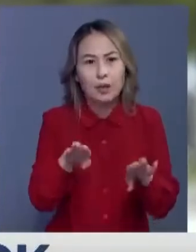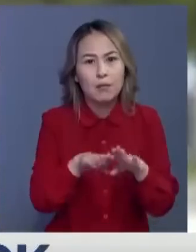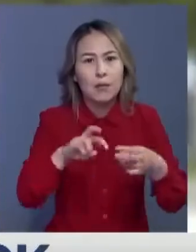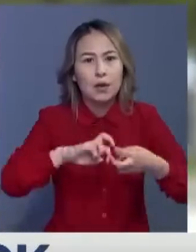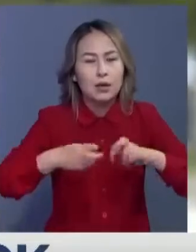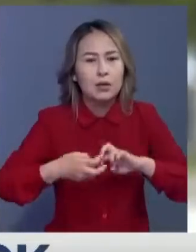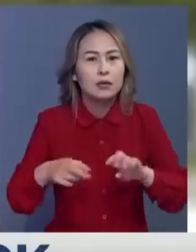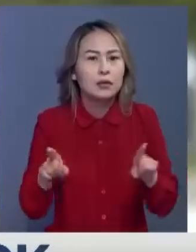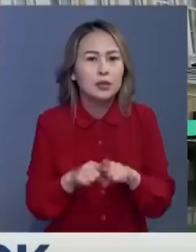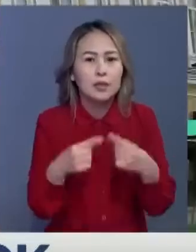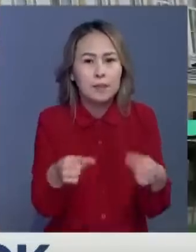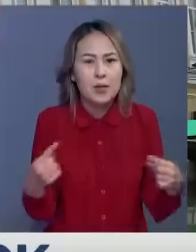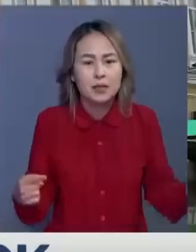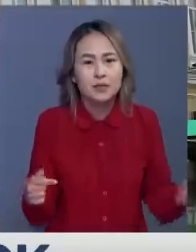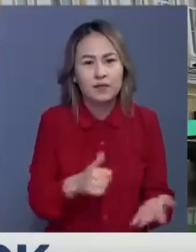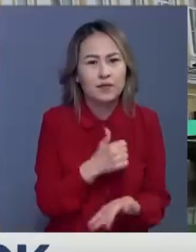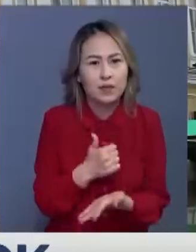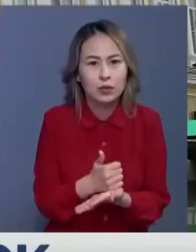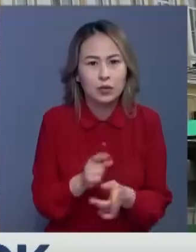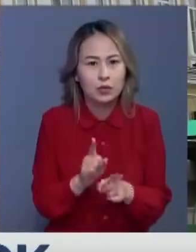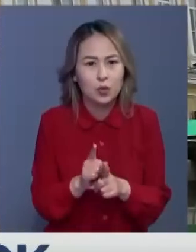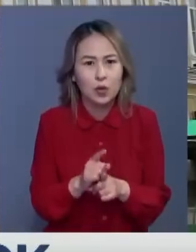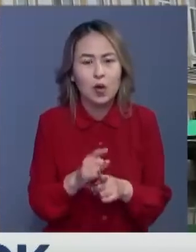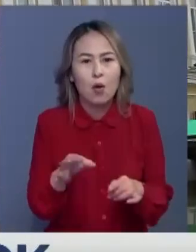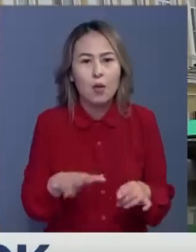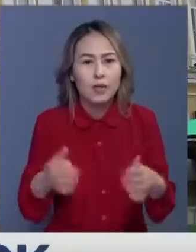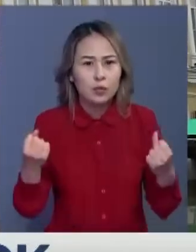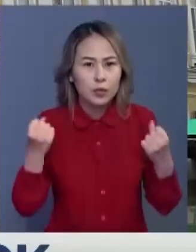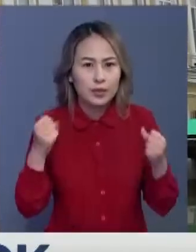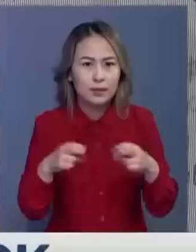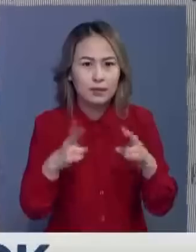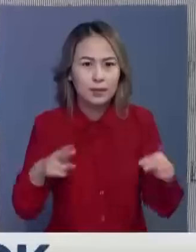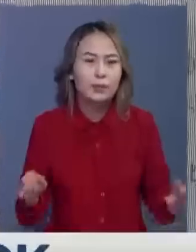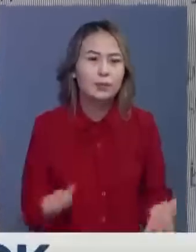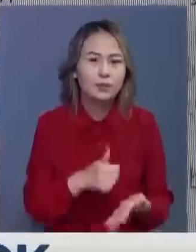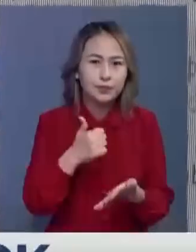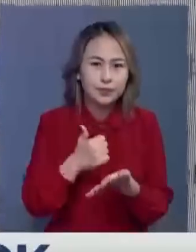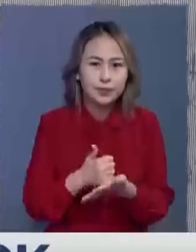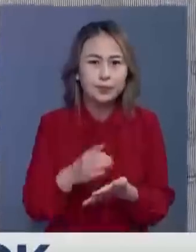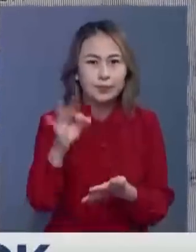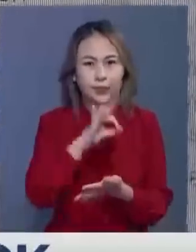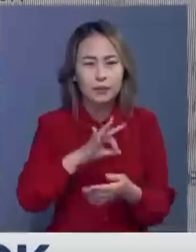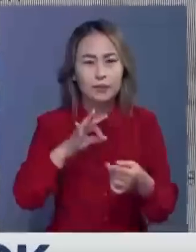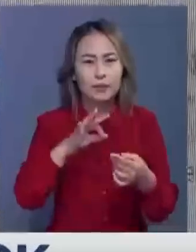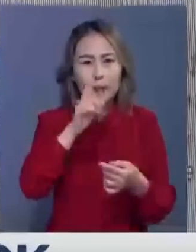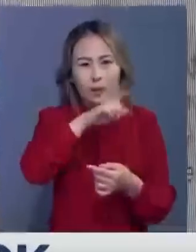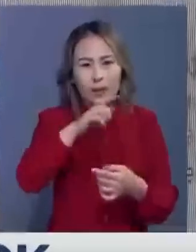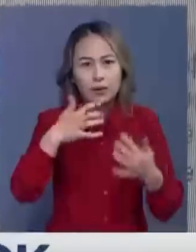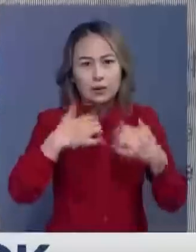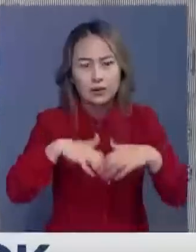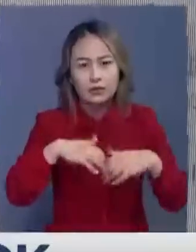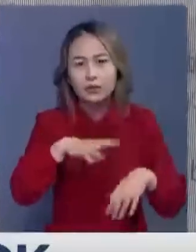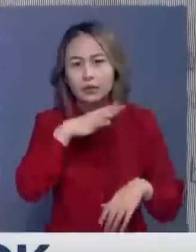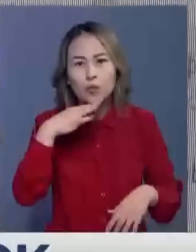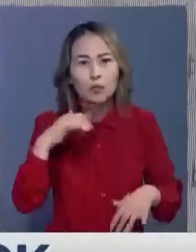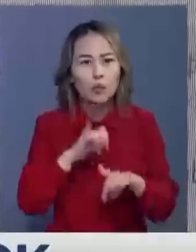Саладағы проблемаларды саралаған басшы осыған бекініп отыр. Өйткені облыстағы спорт нысандарындағы басшы қосшылардың саны бапкерлерден